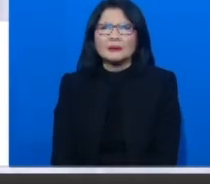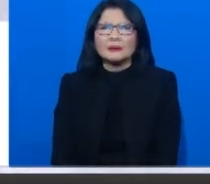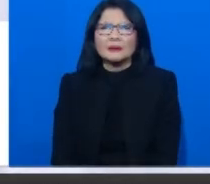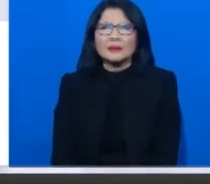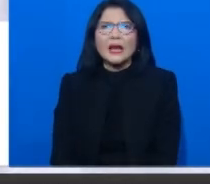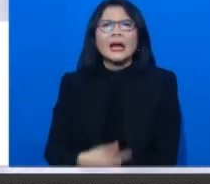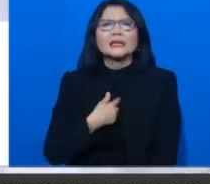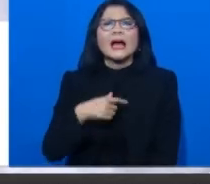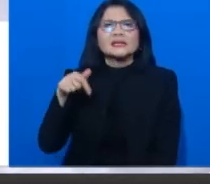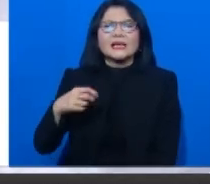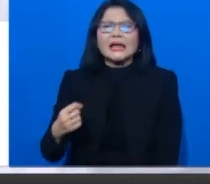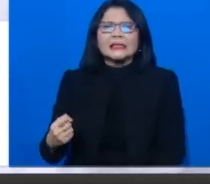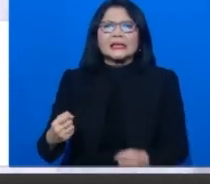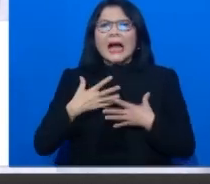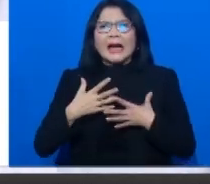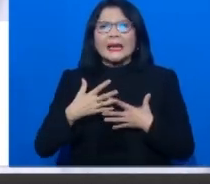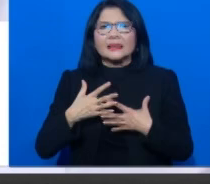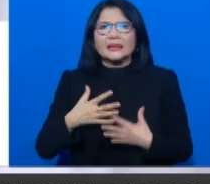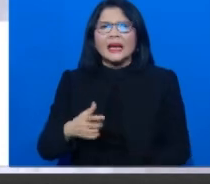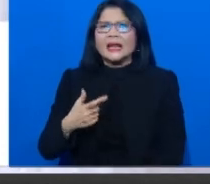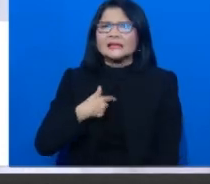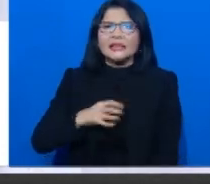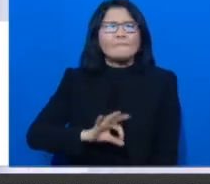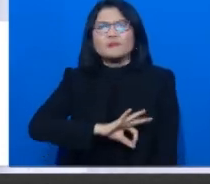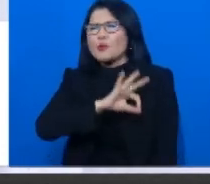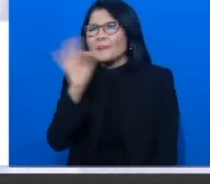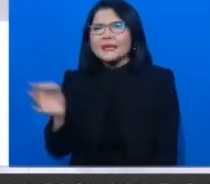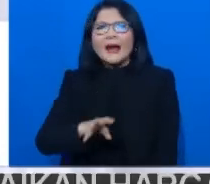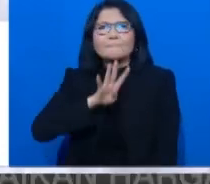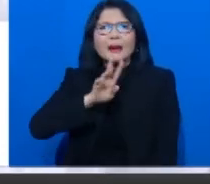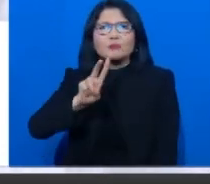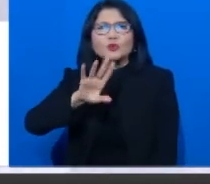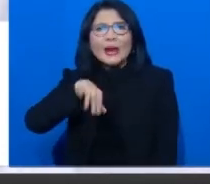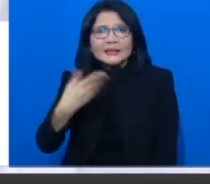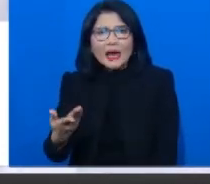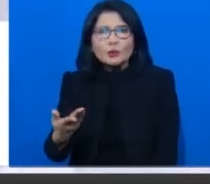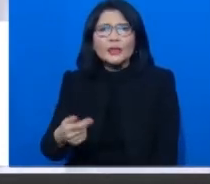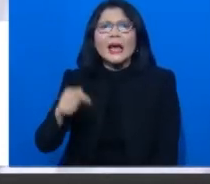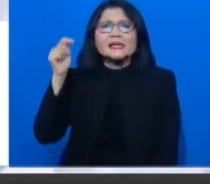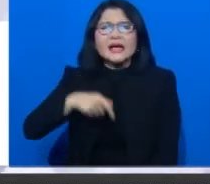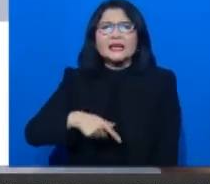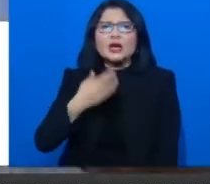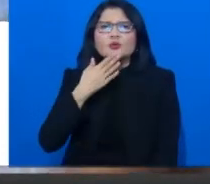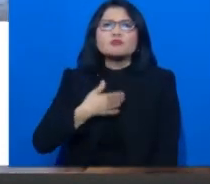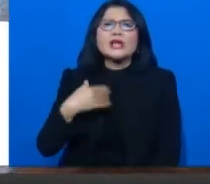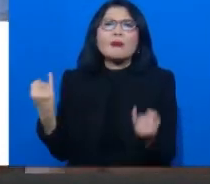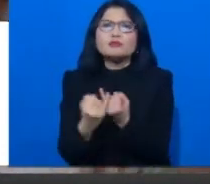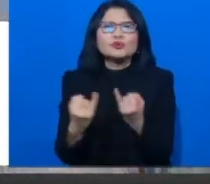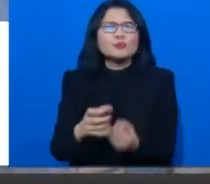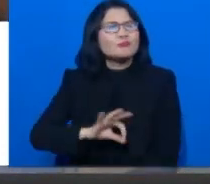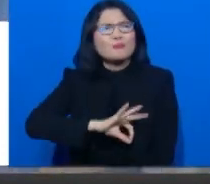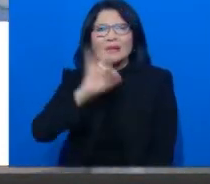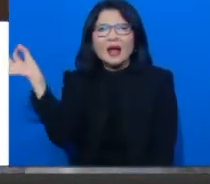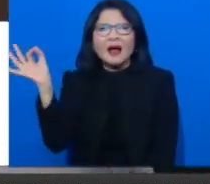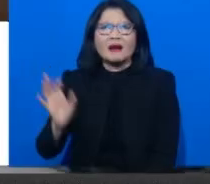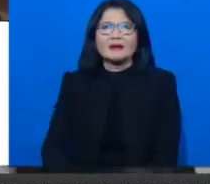sesok saya. Karena belum pernah, selama 42 tahun di Tanjung Lengkong, saya belum pernah ngalamin seperti.